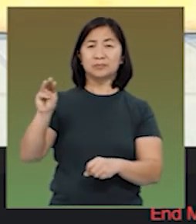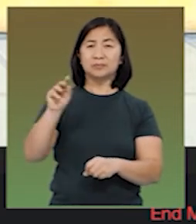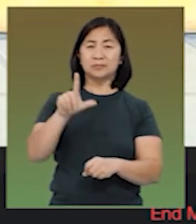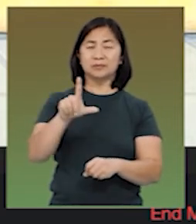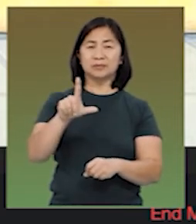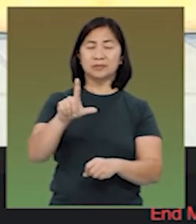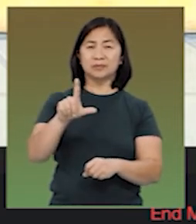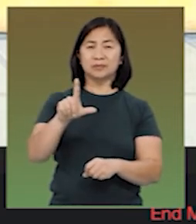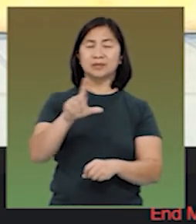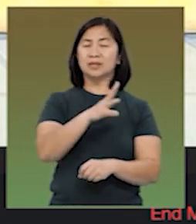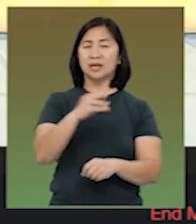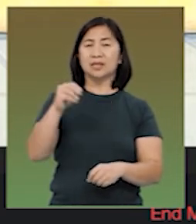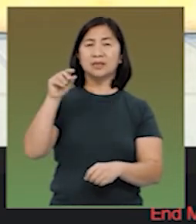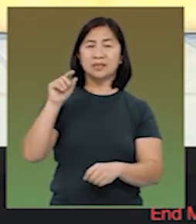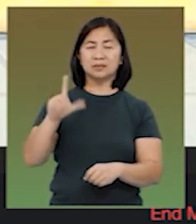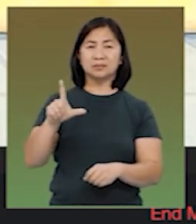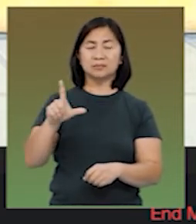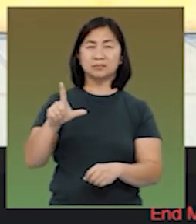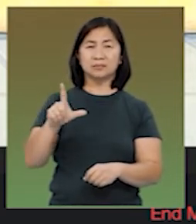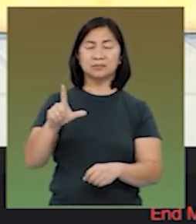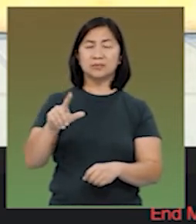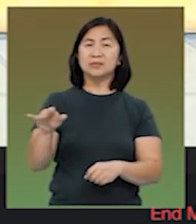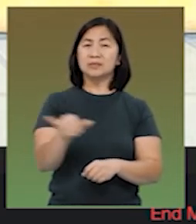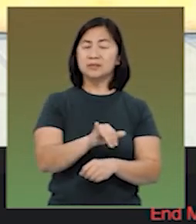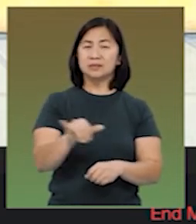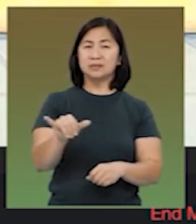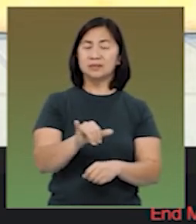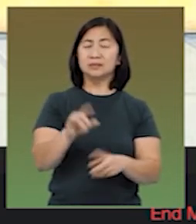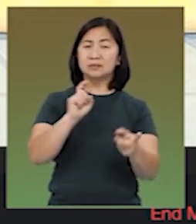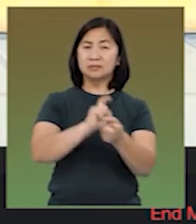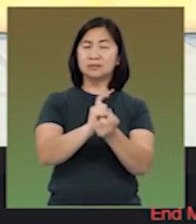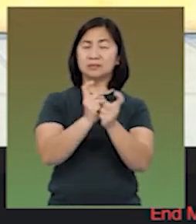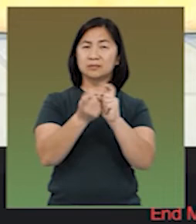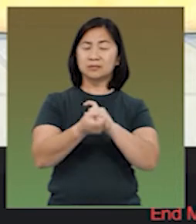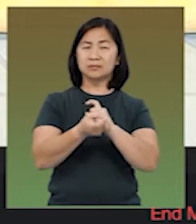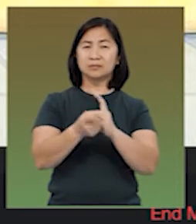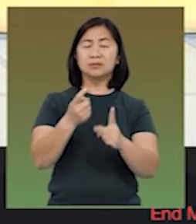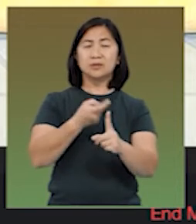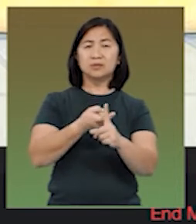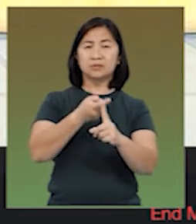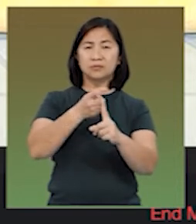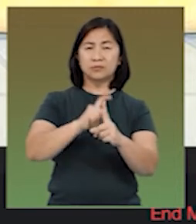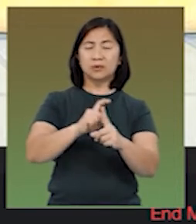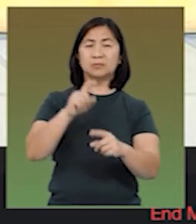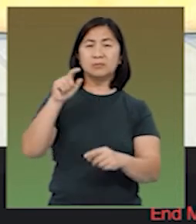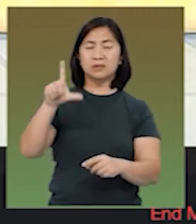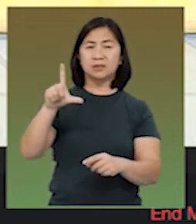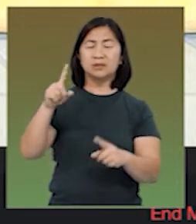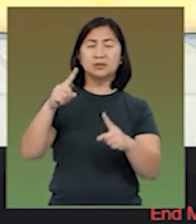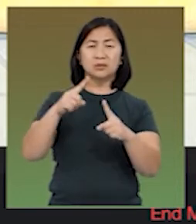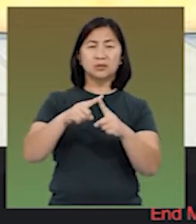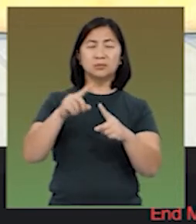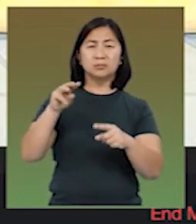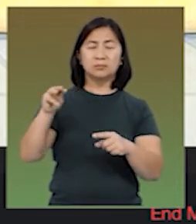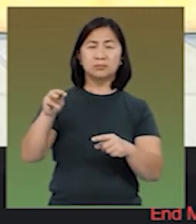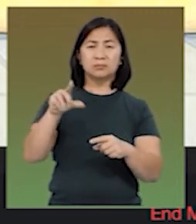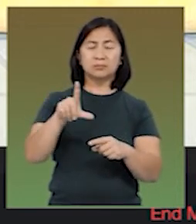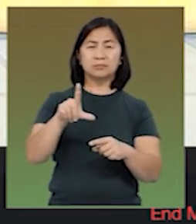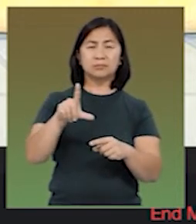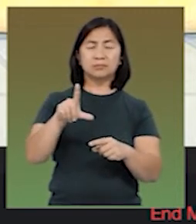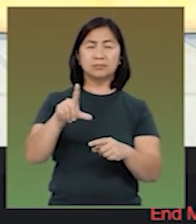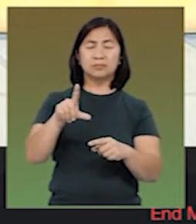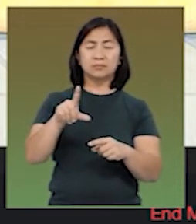using milliliter and liter. Gayon din ang pag-convert from liter to